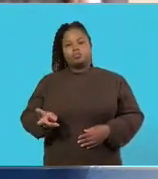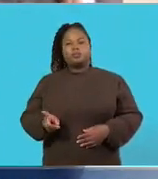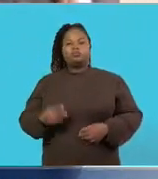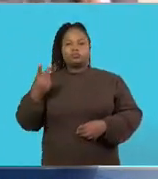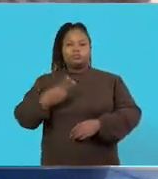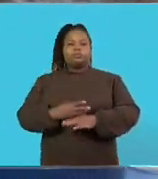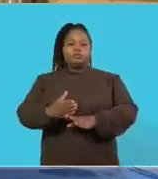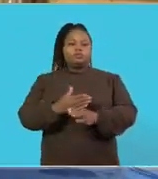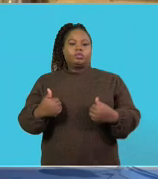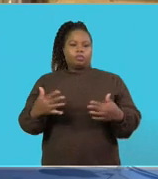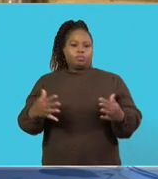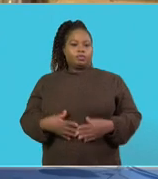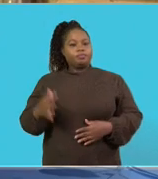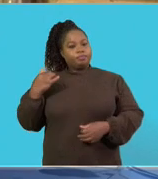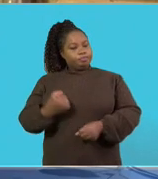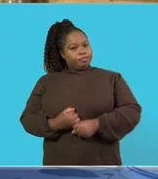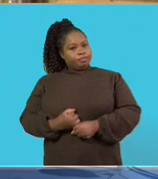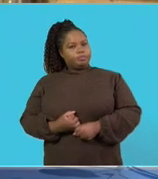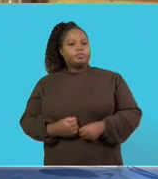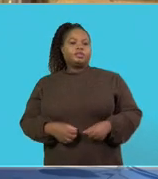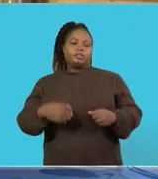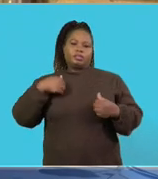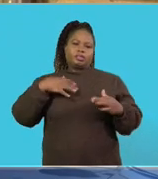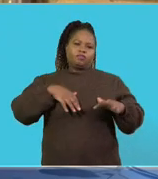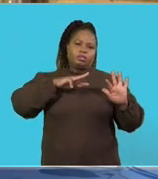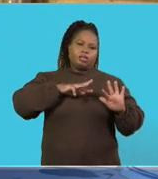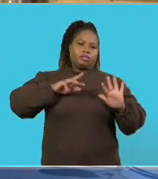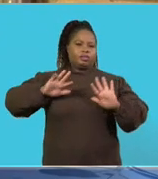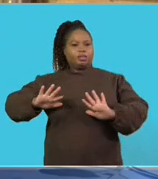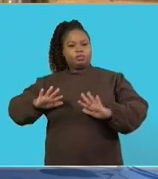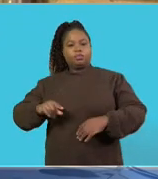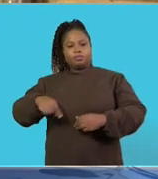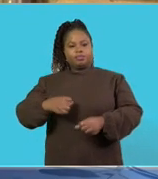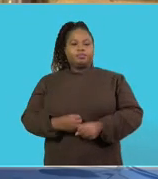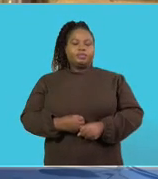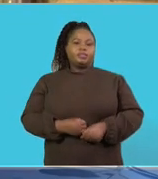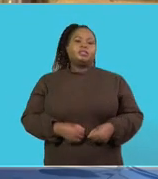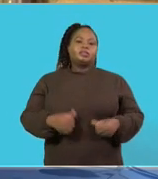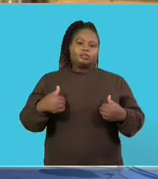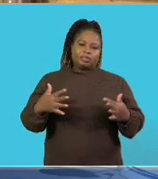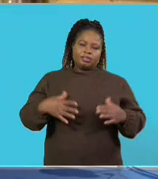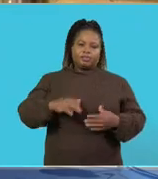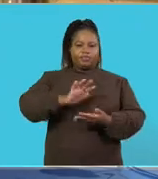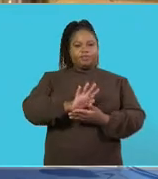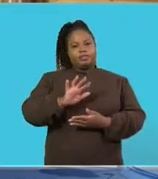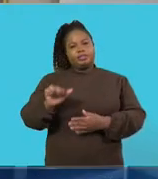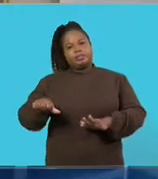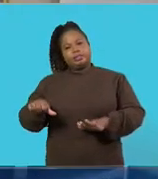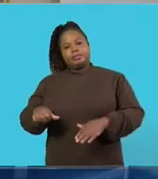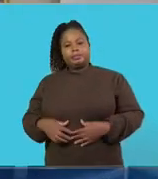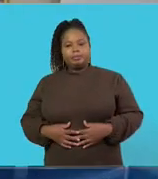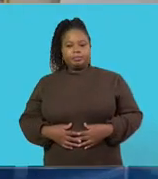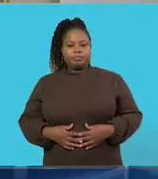the reopening. Like last year ne ba bula ka di-11, ka etsa ka di-9 le di-10. So this year ba bula ka di-17, ke etsa ka di-15th and